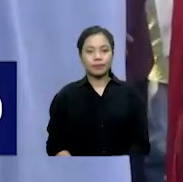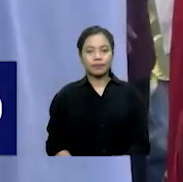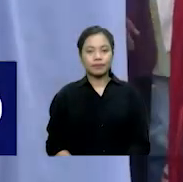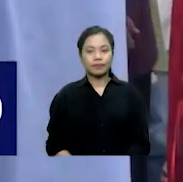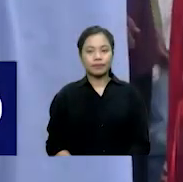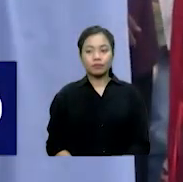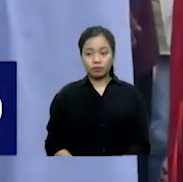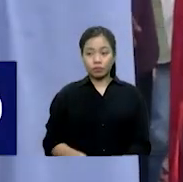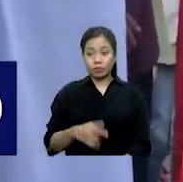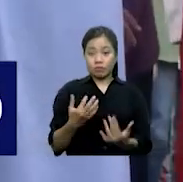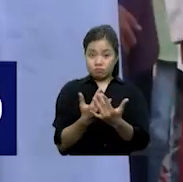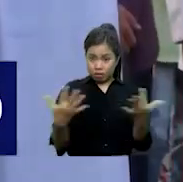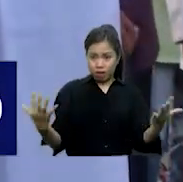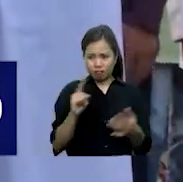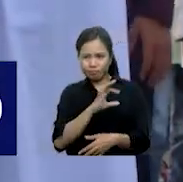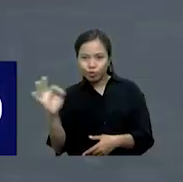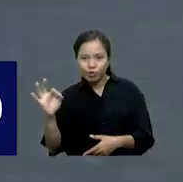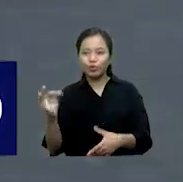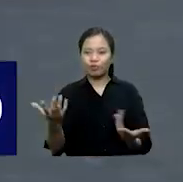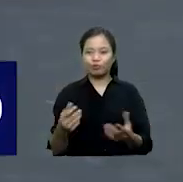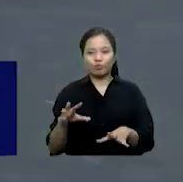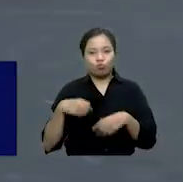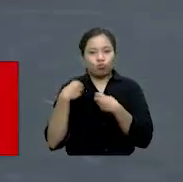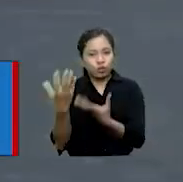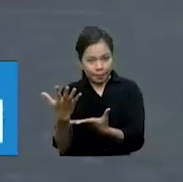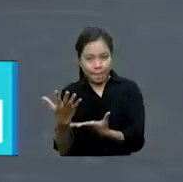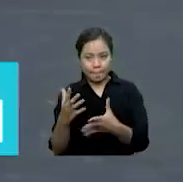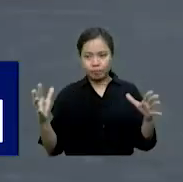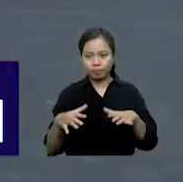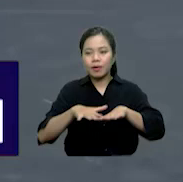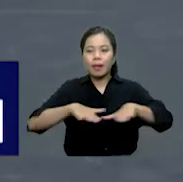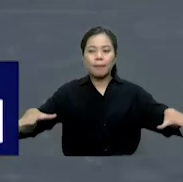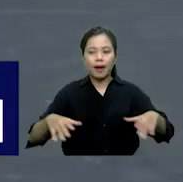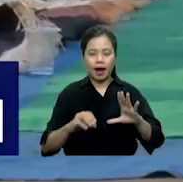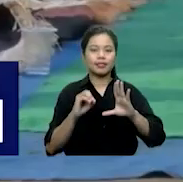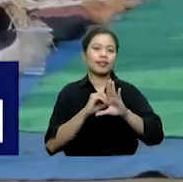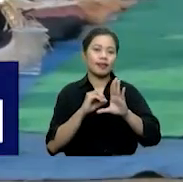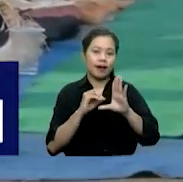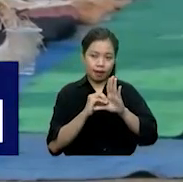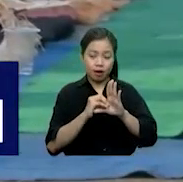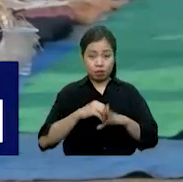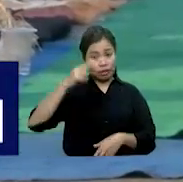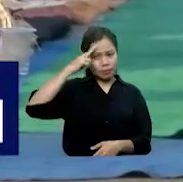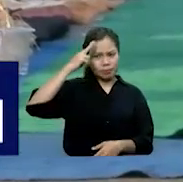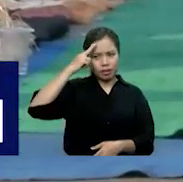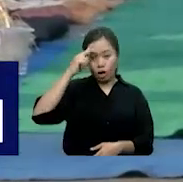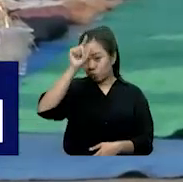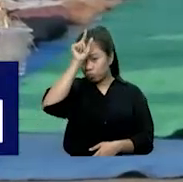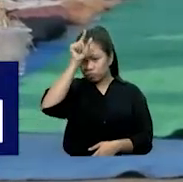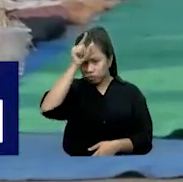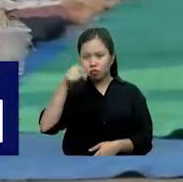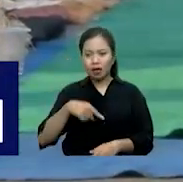Ribuan umat muslim memadati kawasan Matraman Raya Jatinegara Jakarta Timur menggelar sholat id dipimpin Imam Tengku Mahmil dan Khotib Rahmani